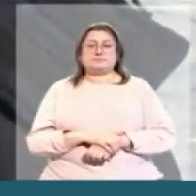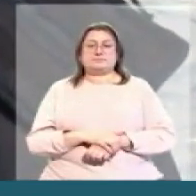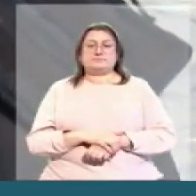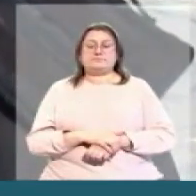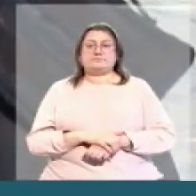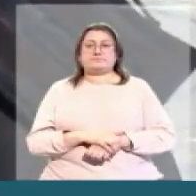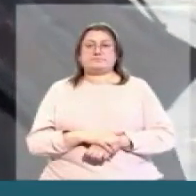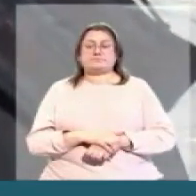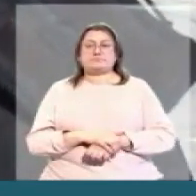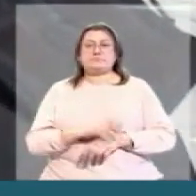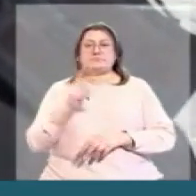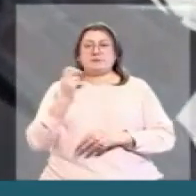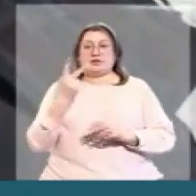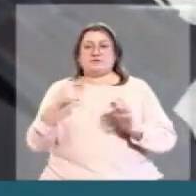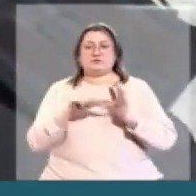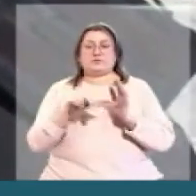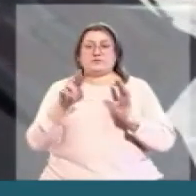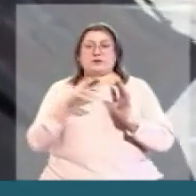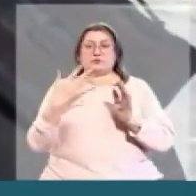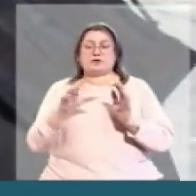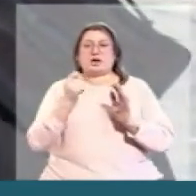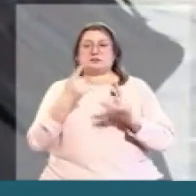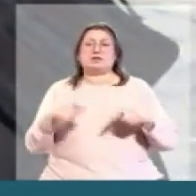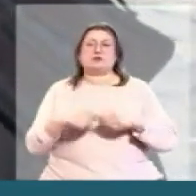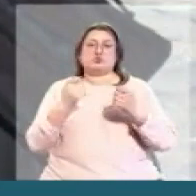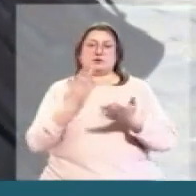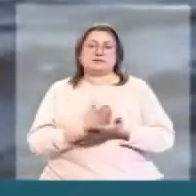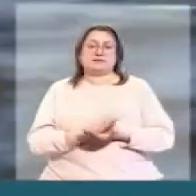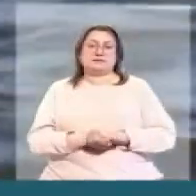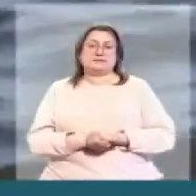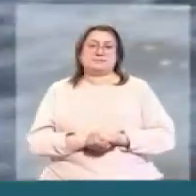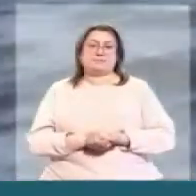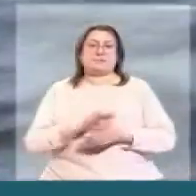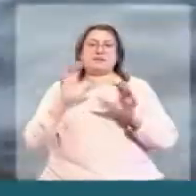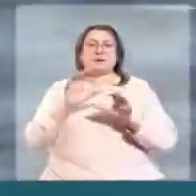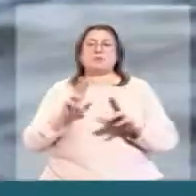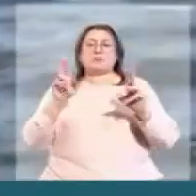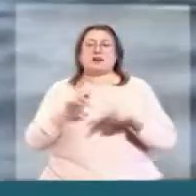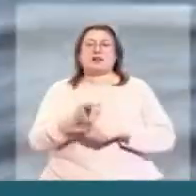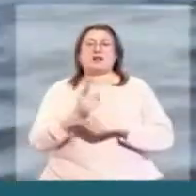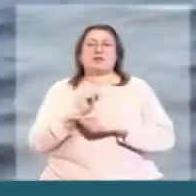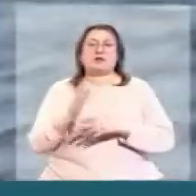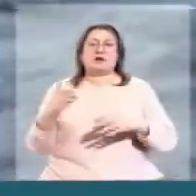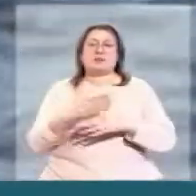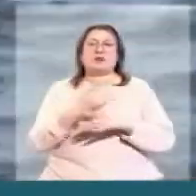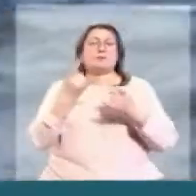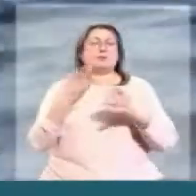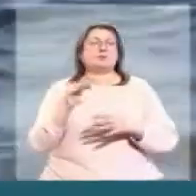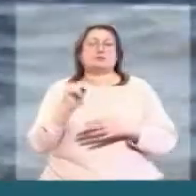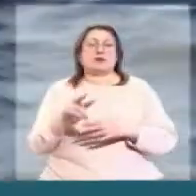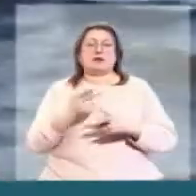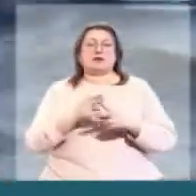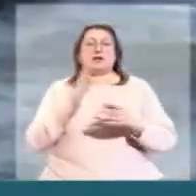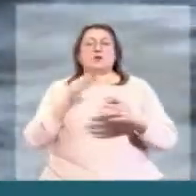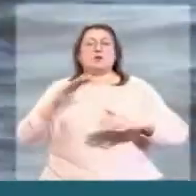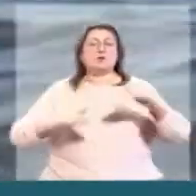По состоянию на 26 января уже выявлено 11 административных правонарушений. Законные правила вылова рыбы существуют не просто так. Они